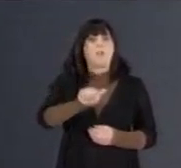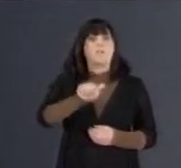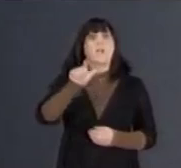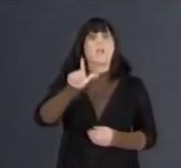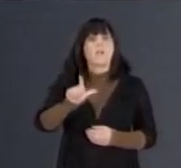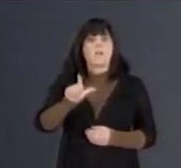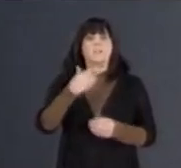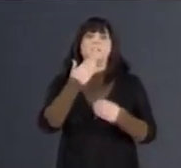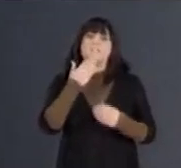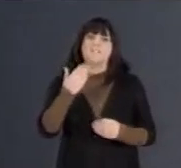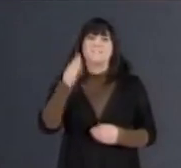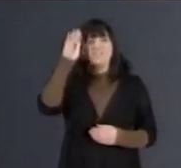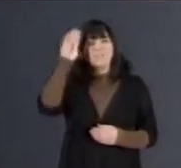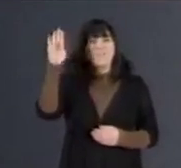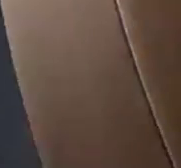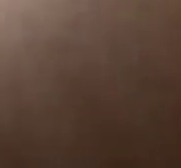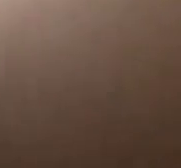liberali. Għraċi u nisħenu l-kom.